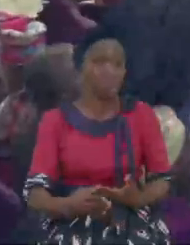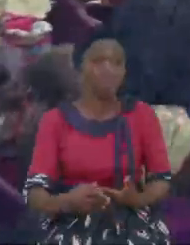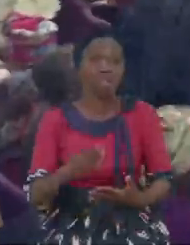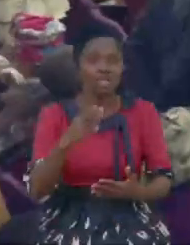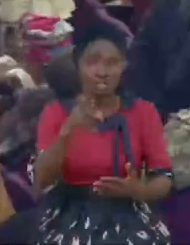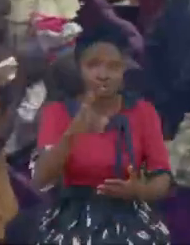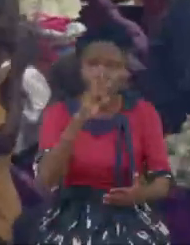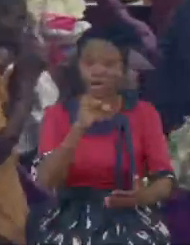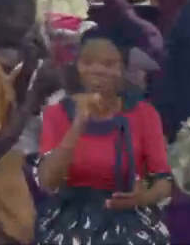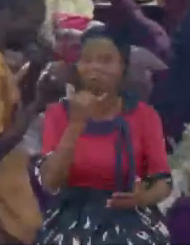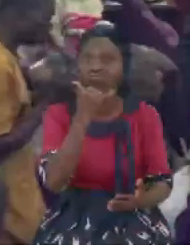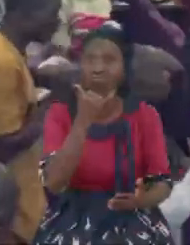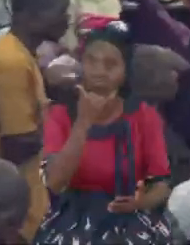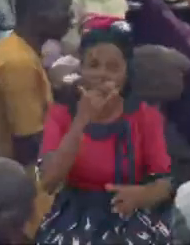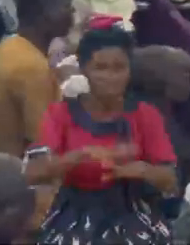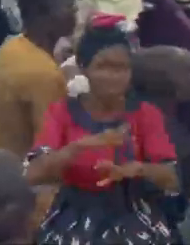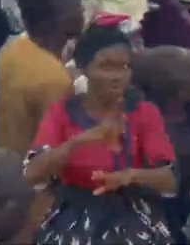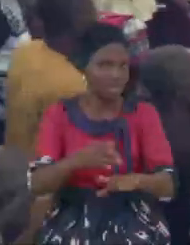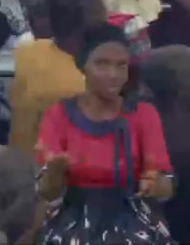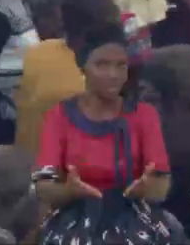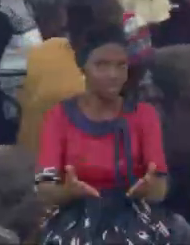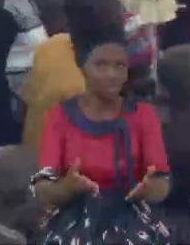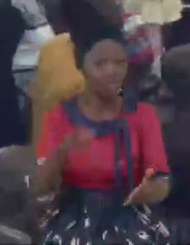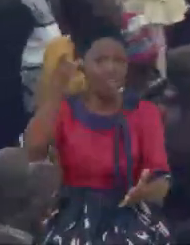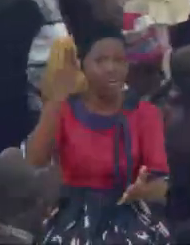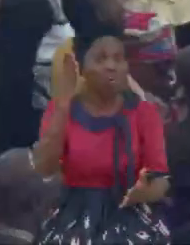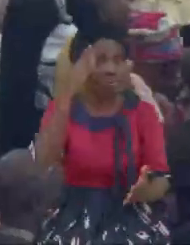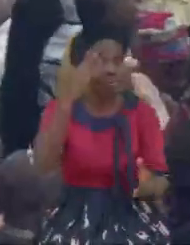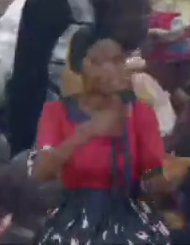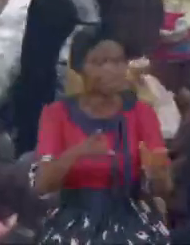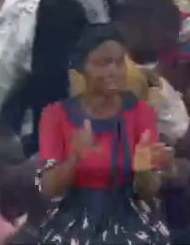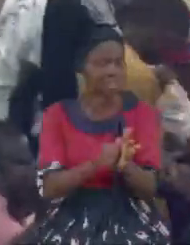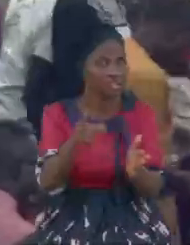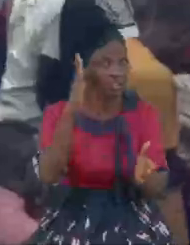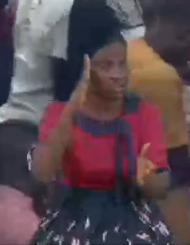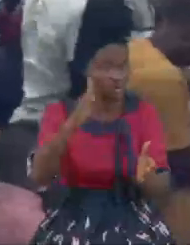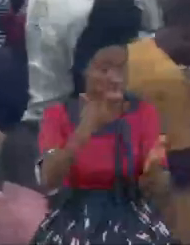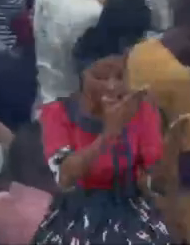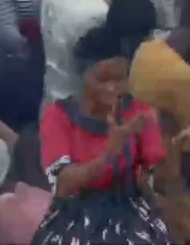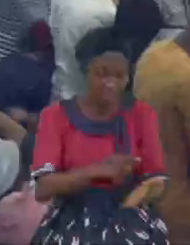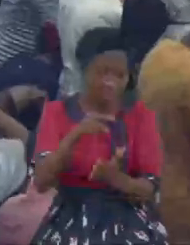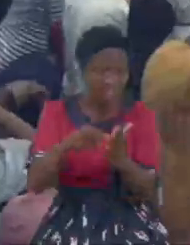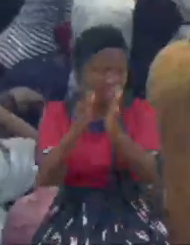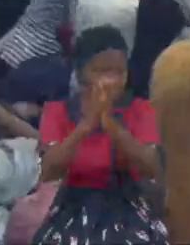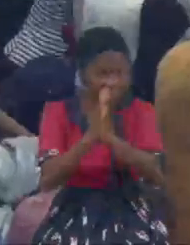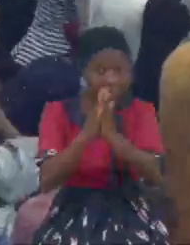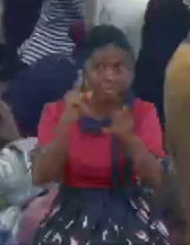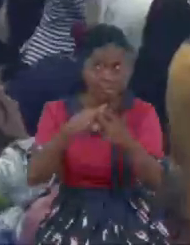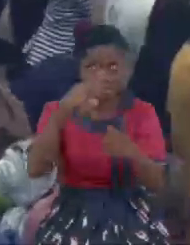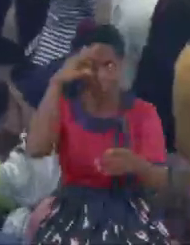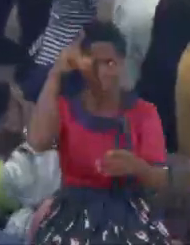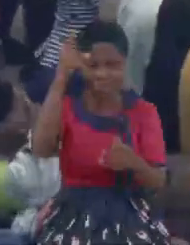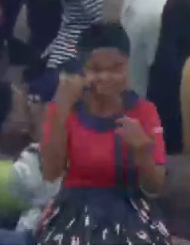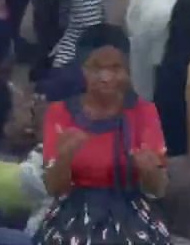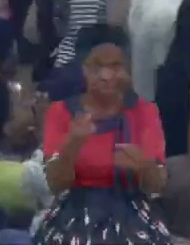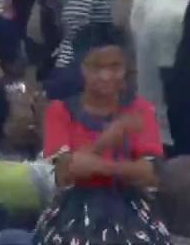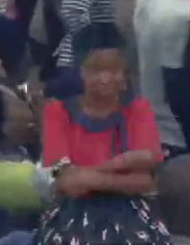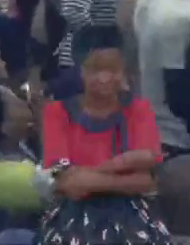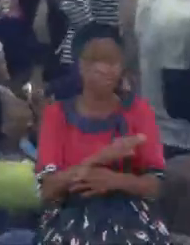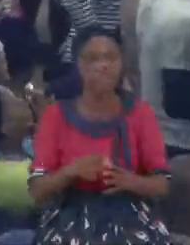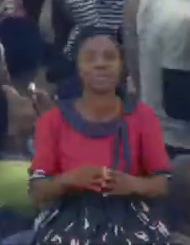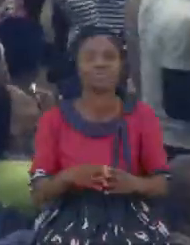Il sait que tu seras guéri ici. Il sait que tu es ici ce jour. Et Dieu a préservé. Il a réservé pour